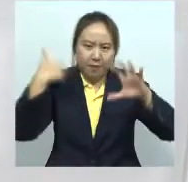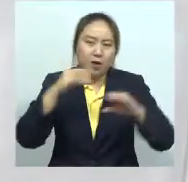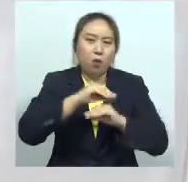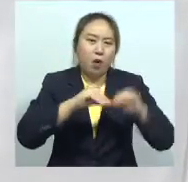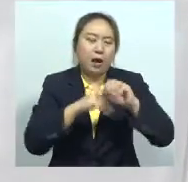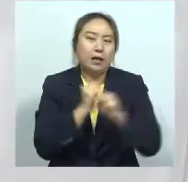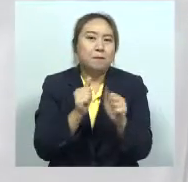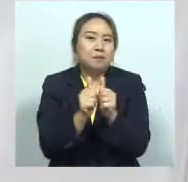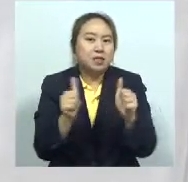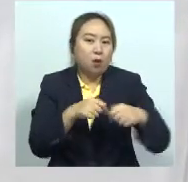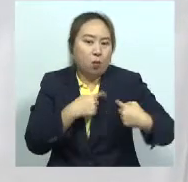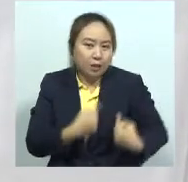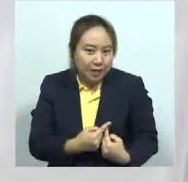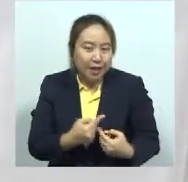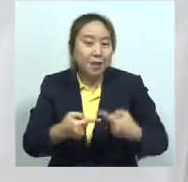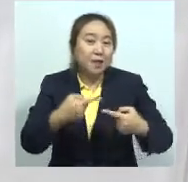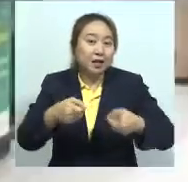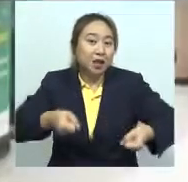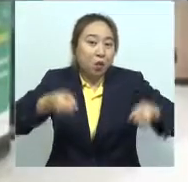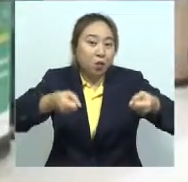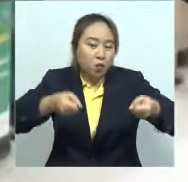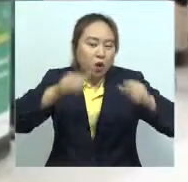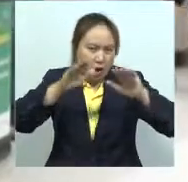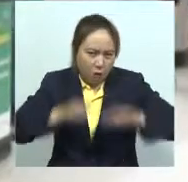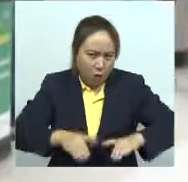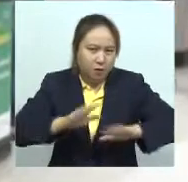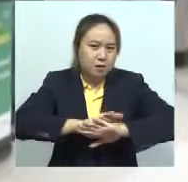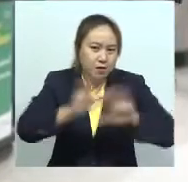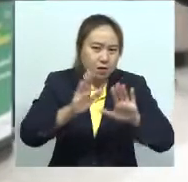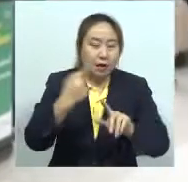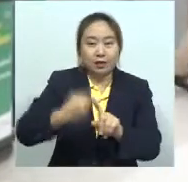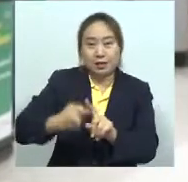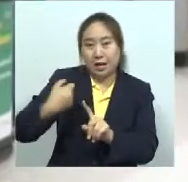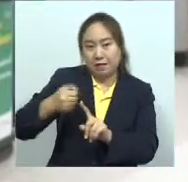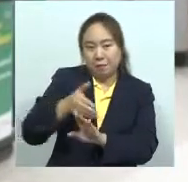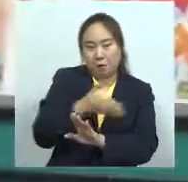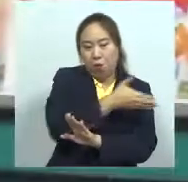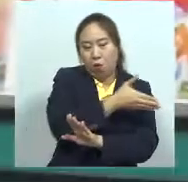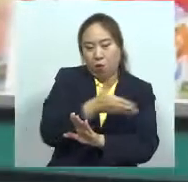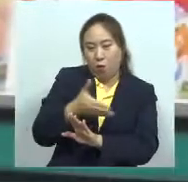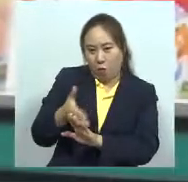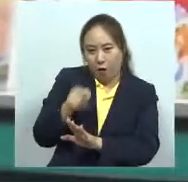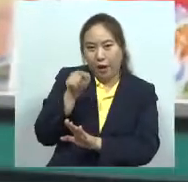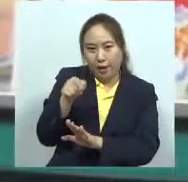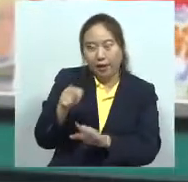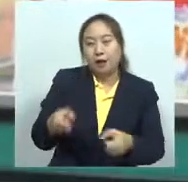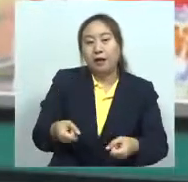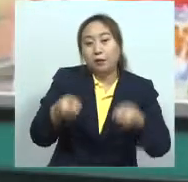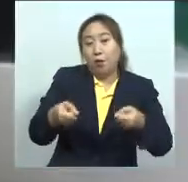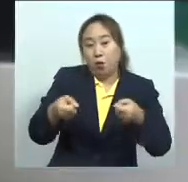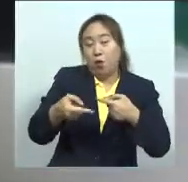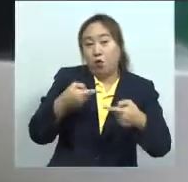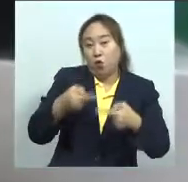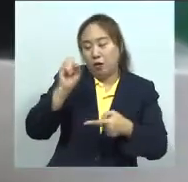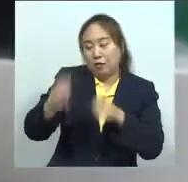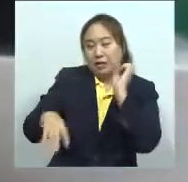ด้วยหัวใจลดงดใช้ถุงพลาสติกและในช่วง10เดือนที่ผ่านมานะคะก็พบว่าสามารถลดปริมาณขยะถุงพลาส